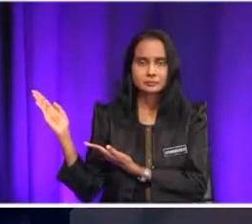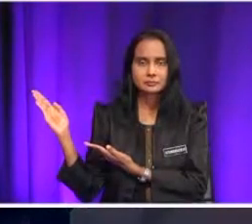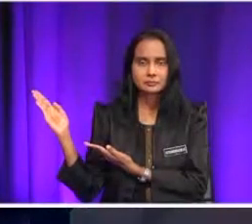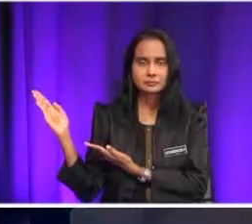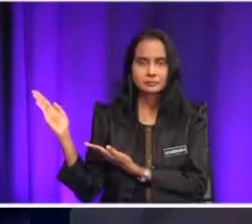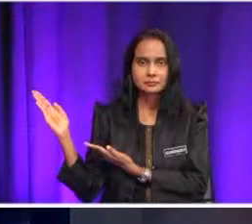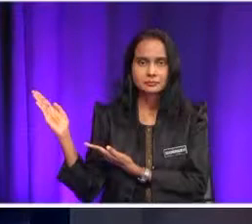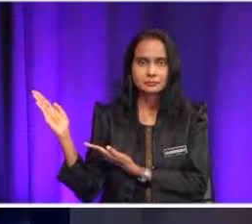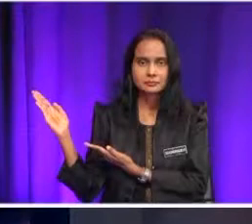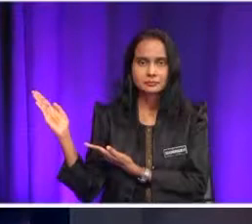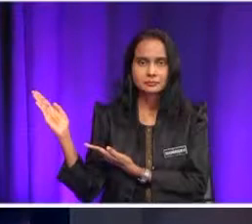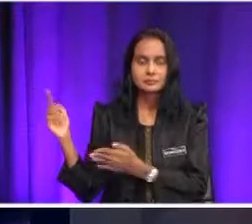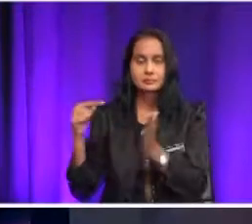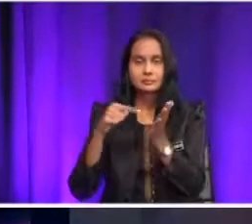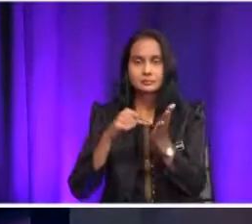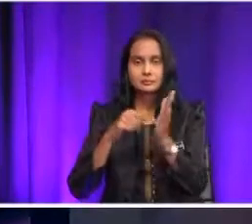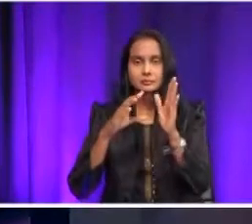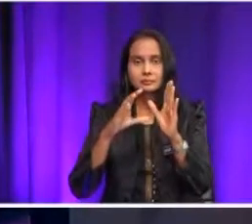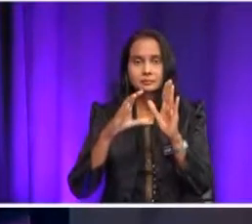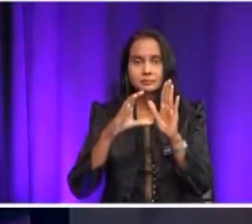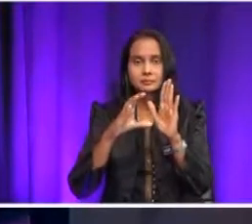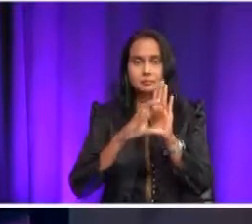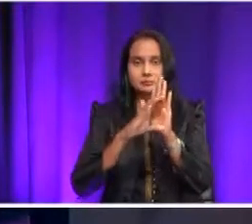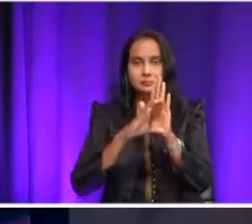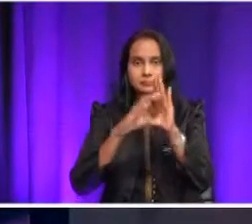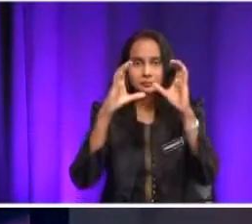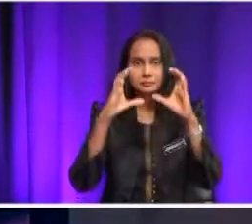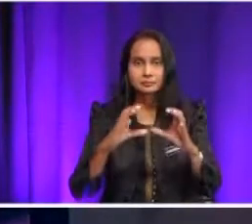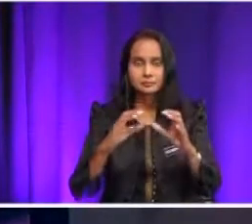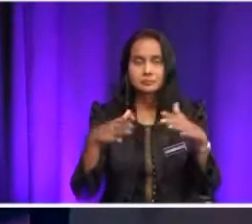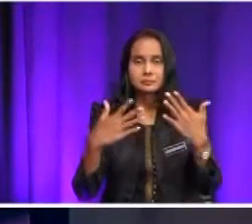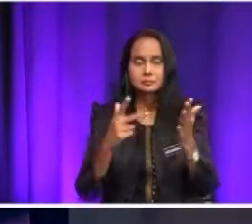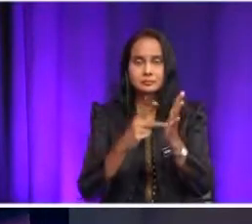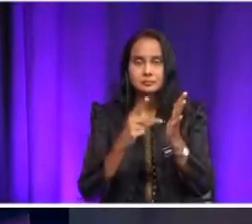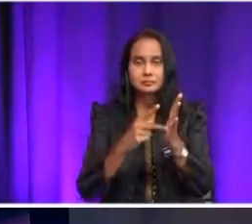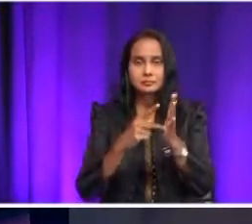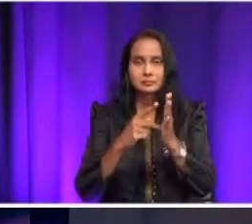jadi ini cara bagaimana kita mengira keluaran